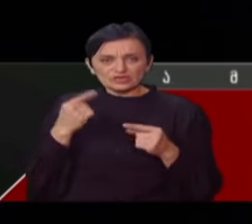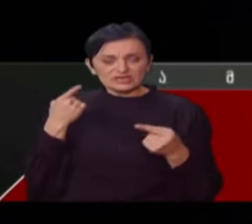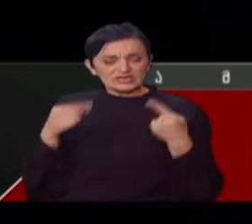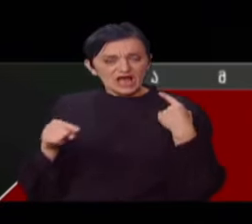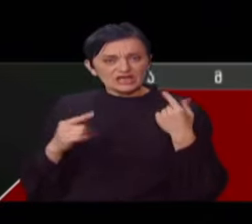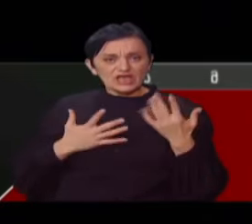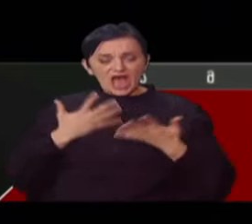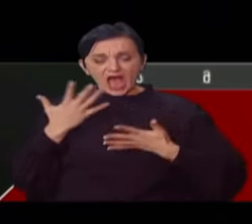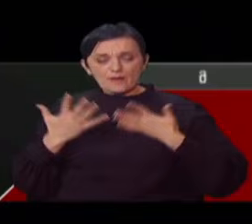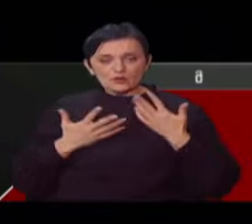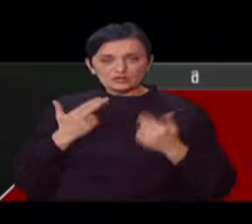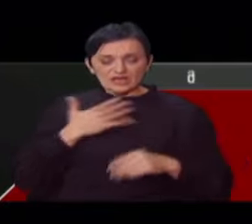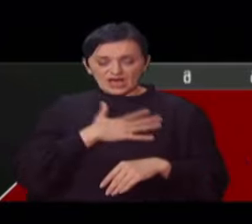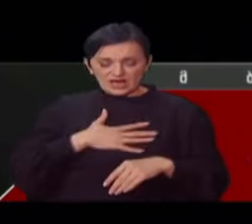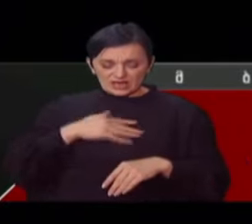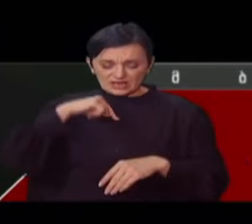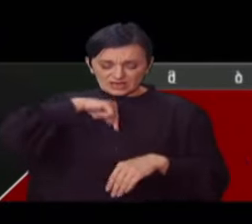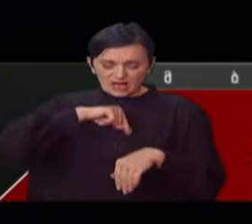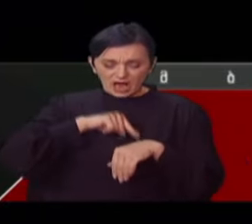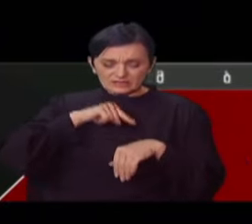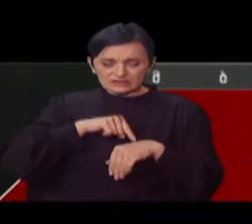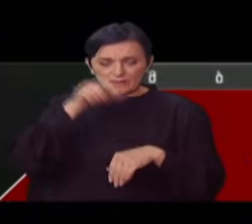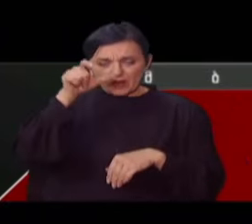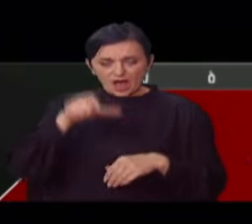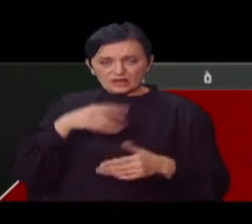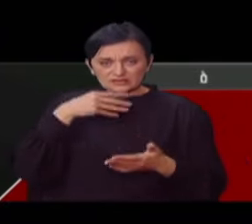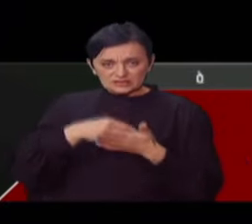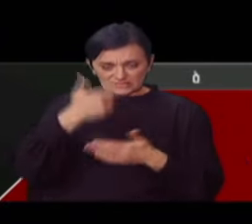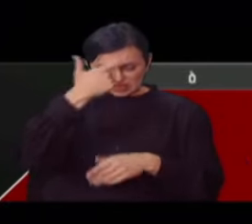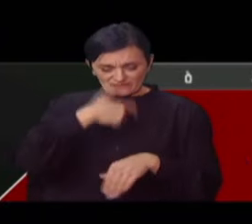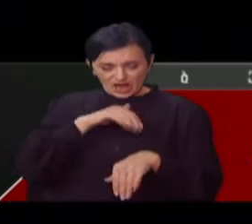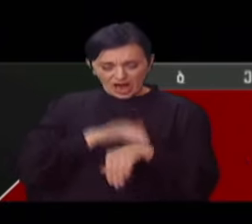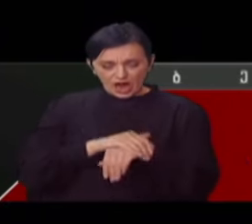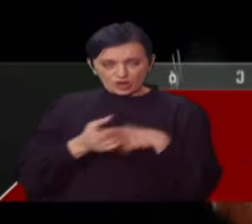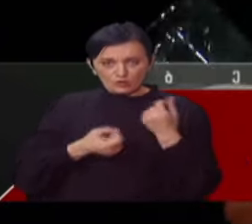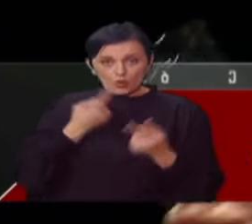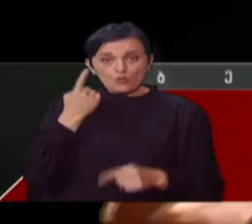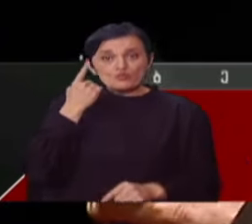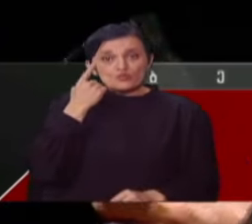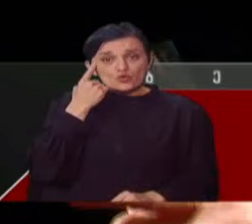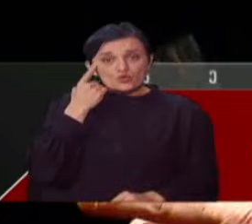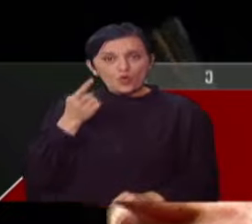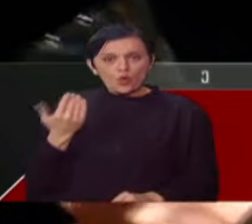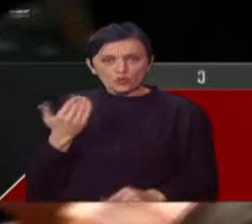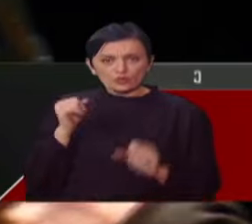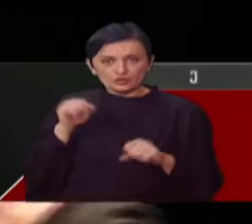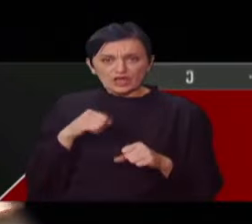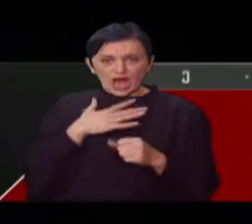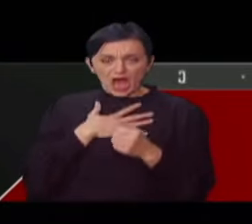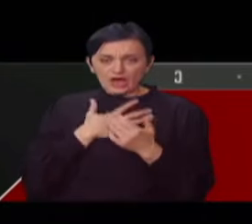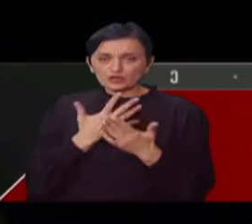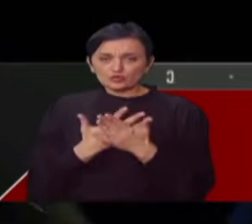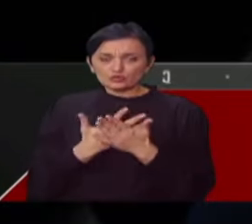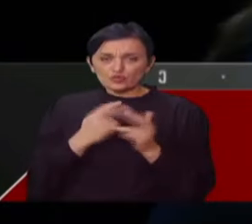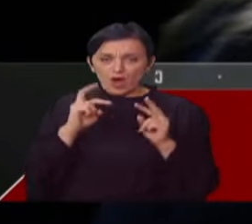განსხვავებული ემოციები და განცდები, რომლებსაც ადამიანები საკუთარ თავში აღმოაჩენენ. Gonia rom amkhrev sheizleba iqos aktualuri